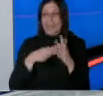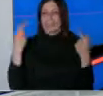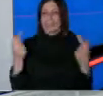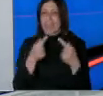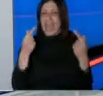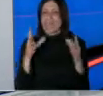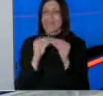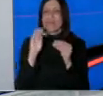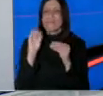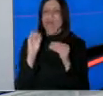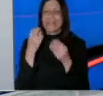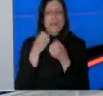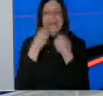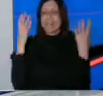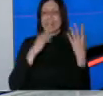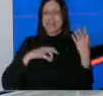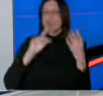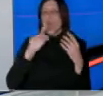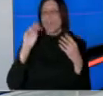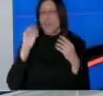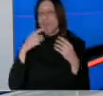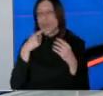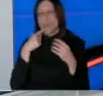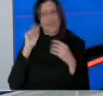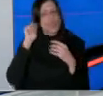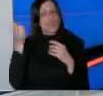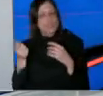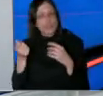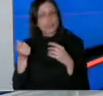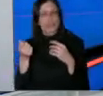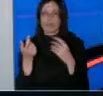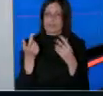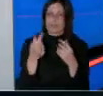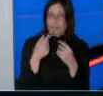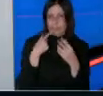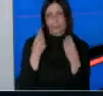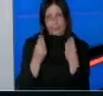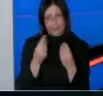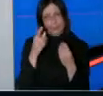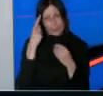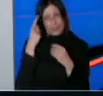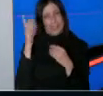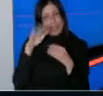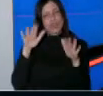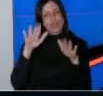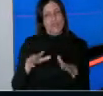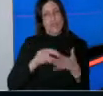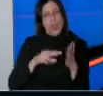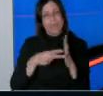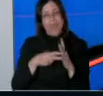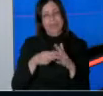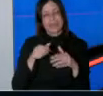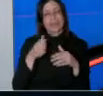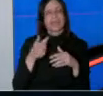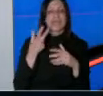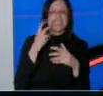מורן המדהימה שלנו. לא עם מורן שלנו, לא אומר לה תוציא את האוזניה, כש... אגב, הוא יודע שגם כשהוא יושב באולפן ערוץ 20,